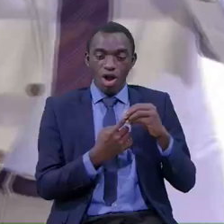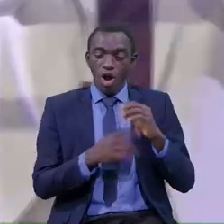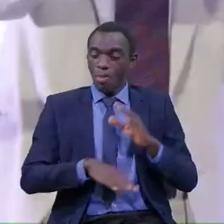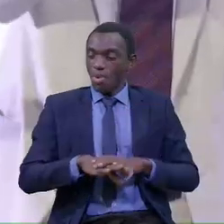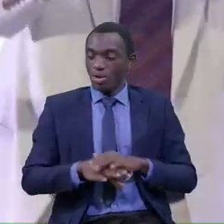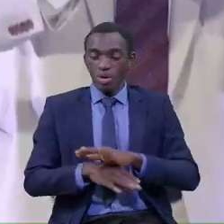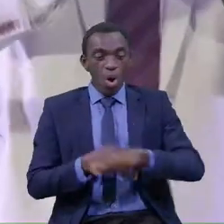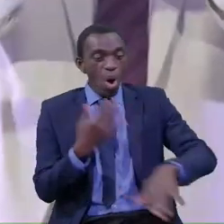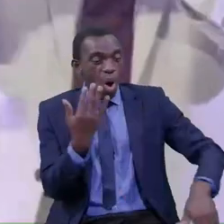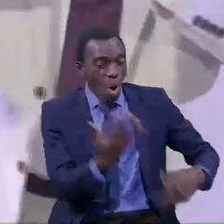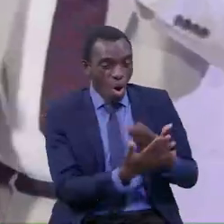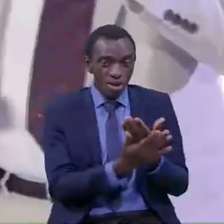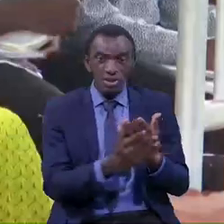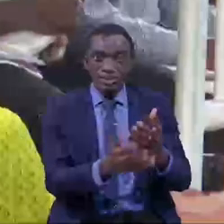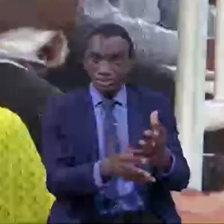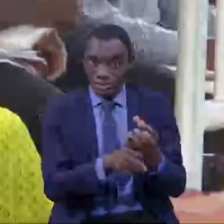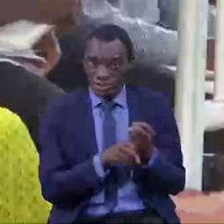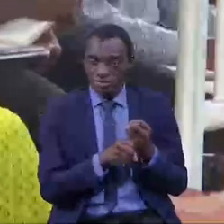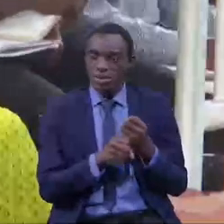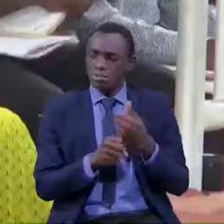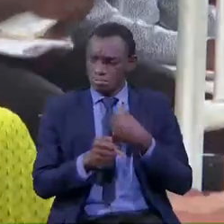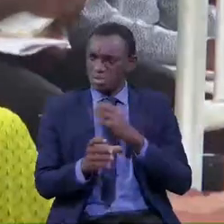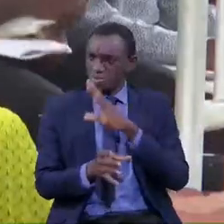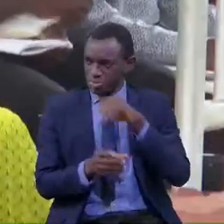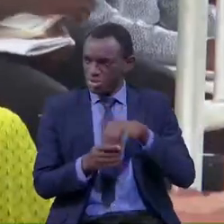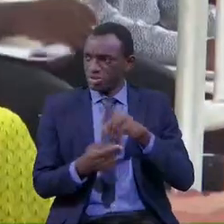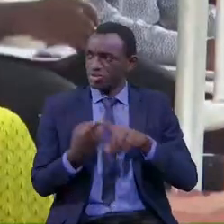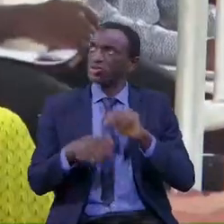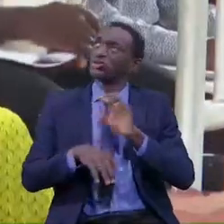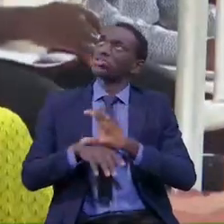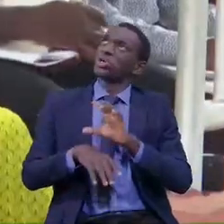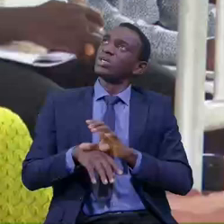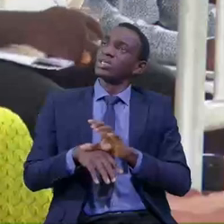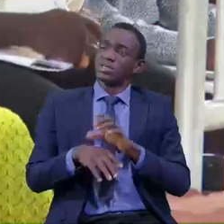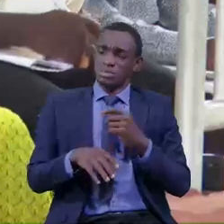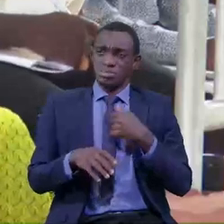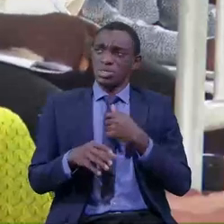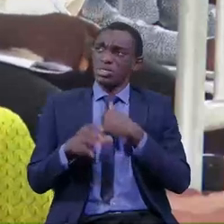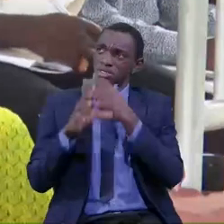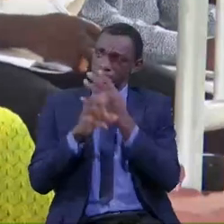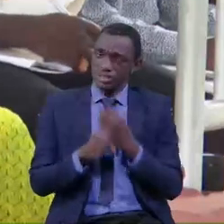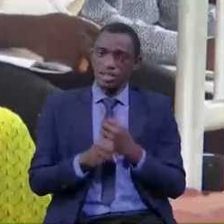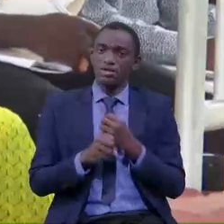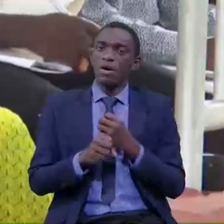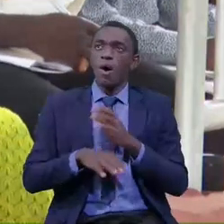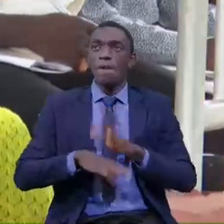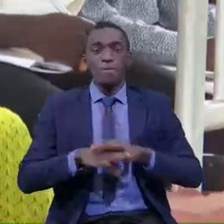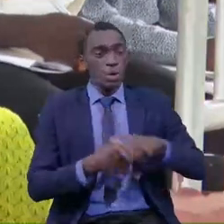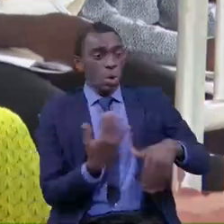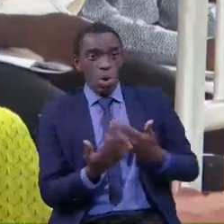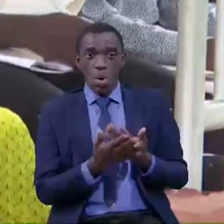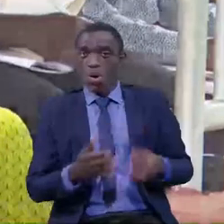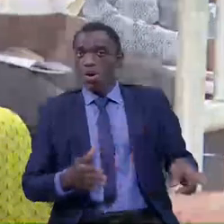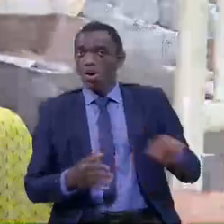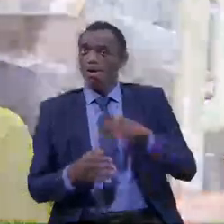tous. Je fais partie de l'Église sur eux tous. Je fais partie des ministres